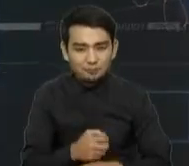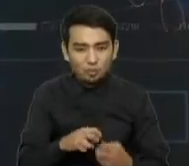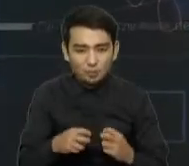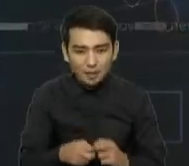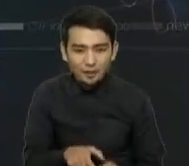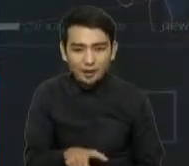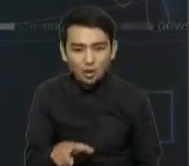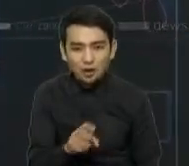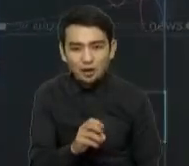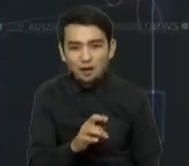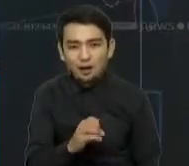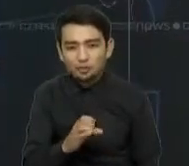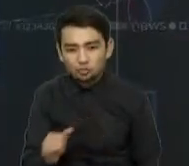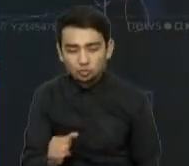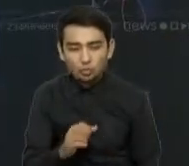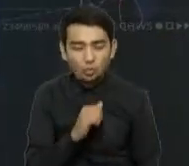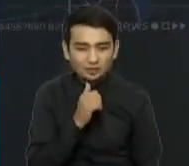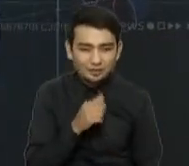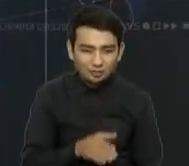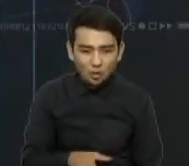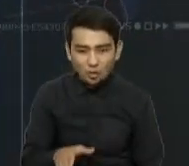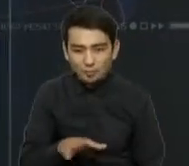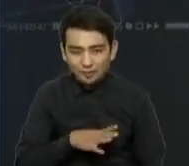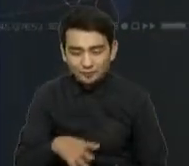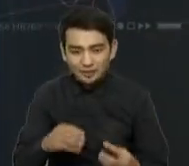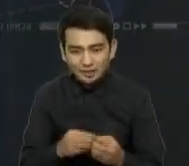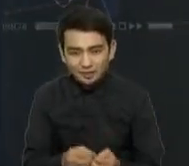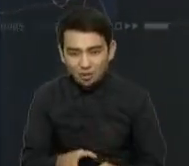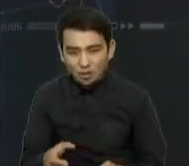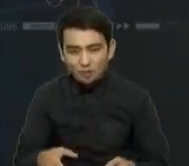Карасу-Кустанай, осталась под водой вследствие вот этого подтопления.